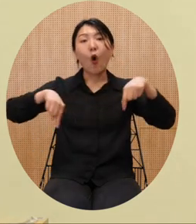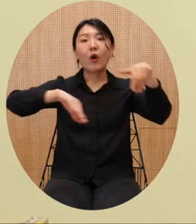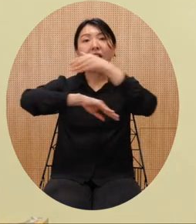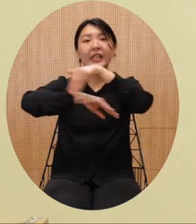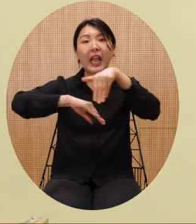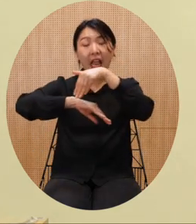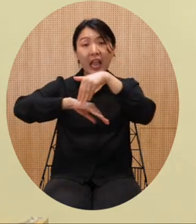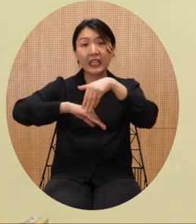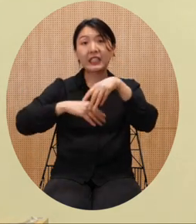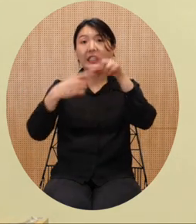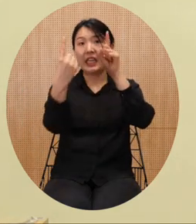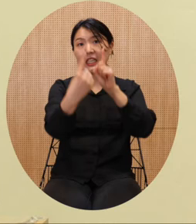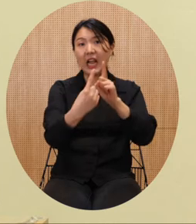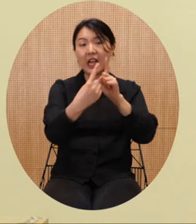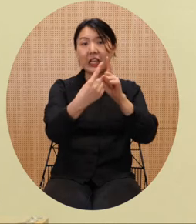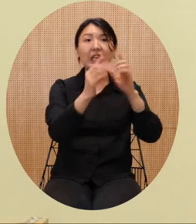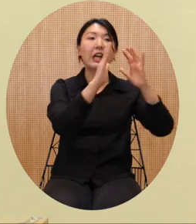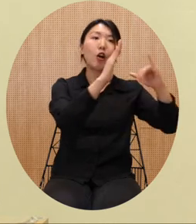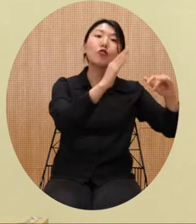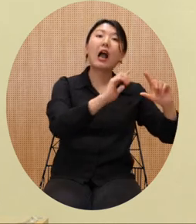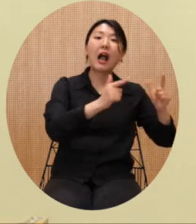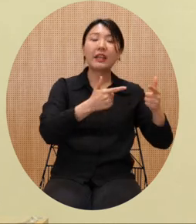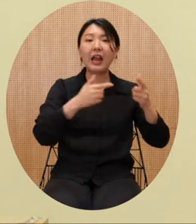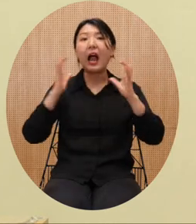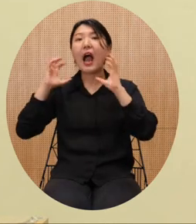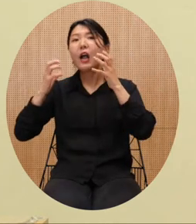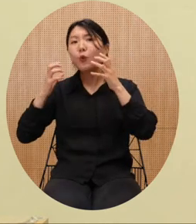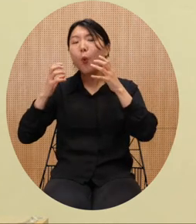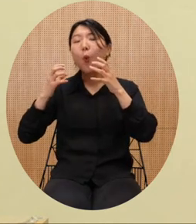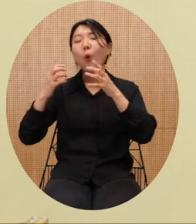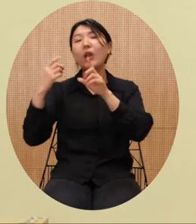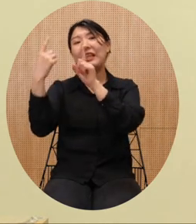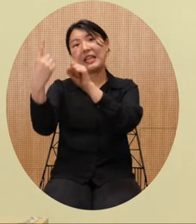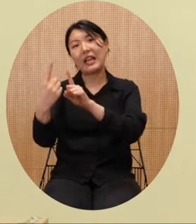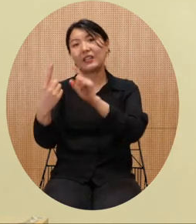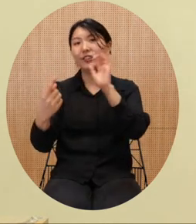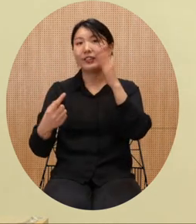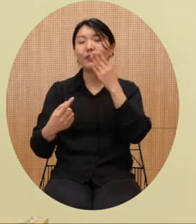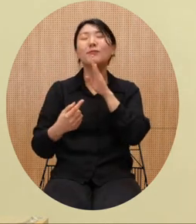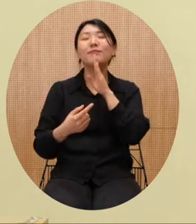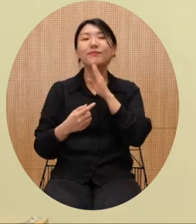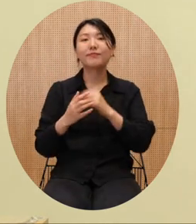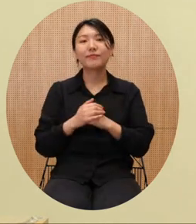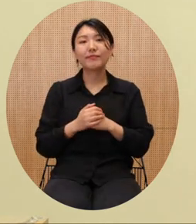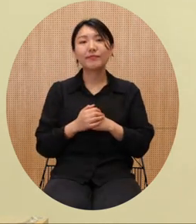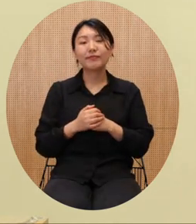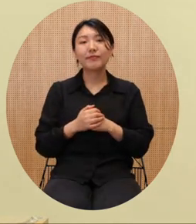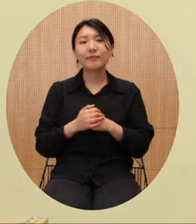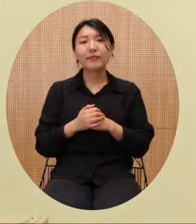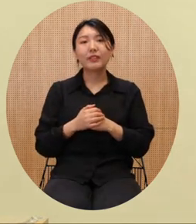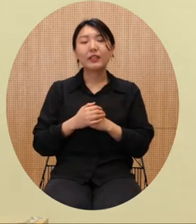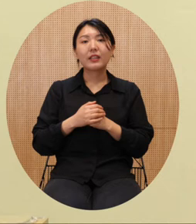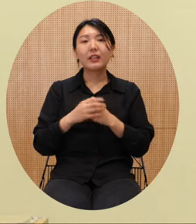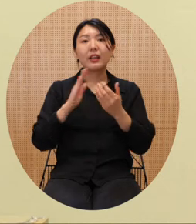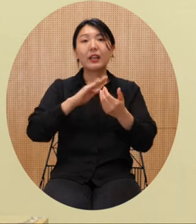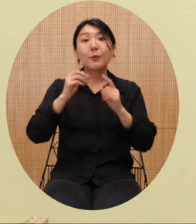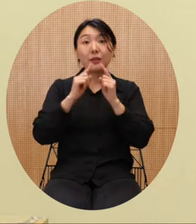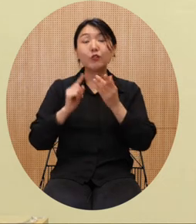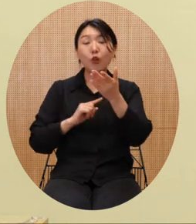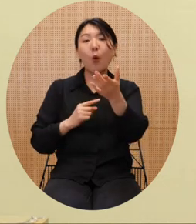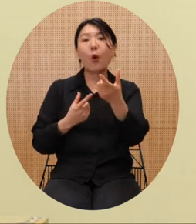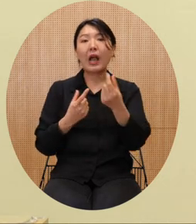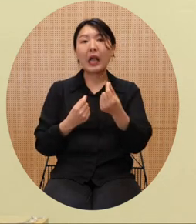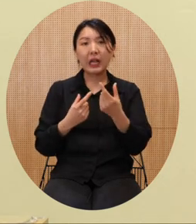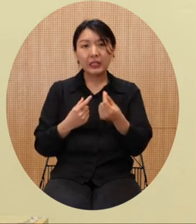아동 가구가 아니라 아동이 대상이 되어야 되겠다라는 생각을 좀 강조드리고 싶습니다. 아까 소장님께서도 말씀을